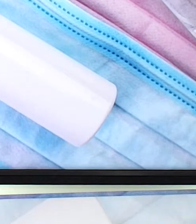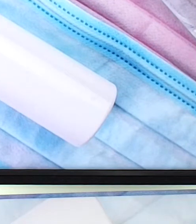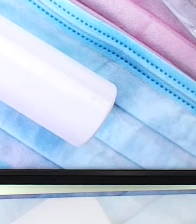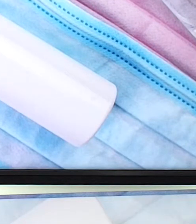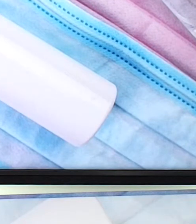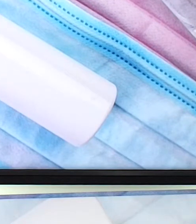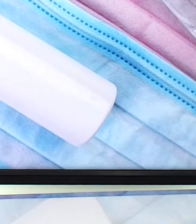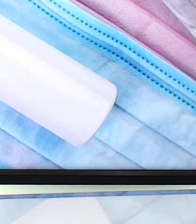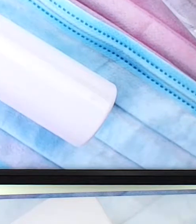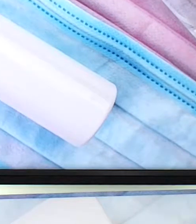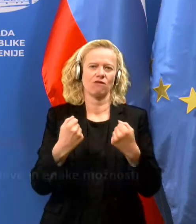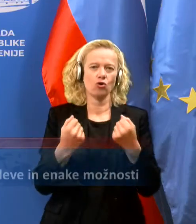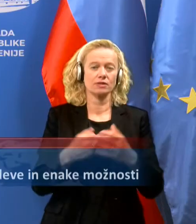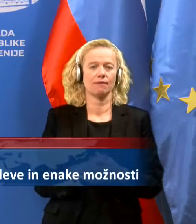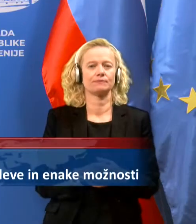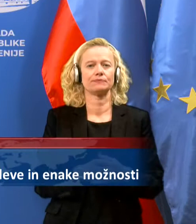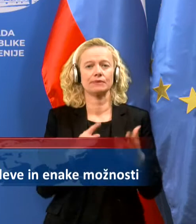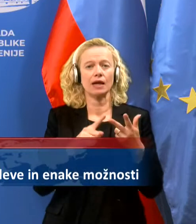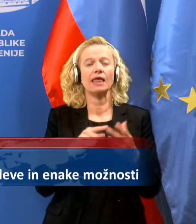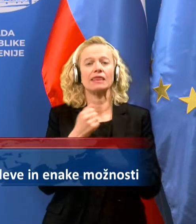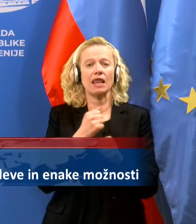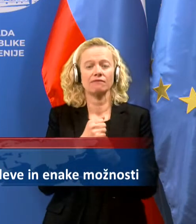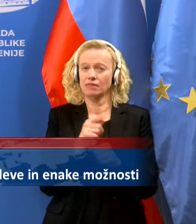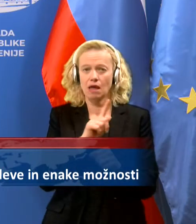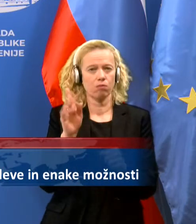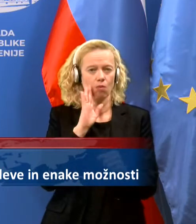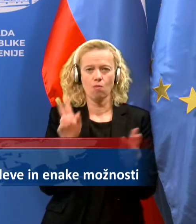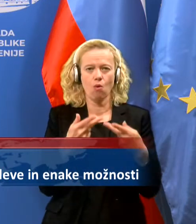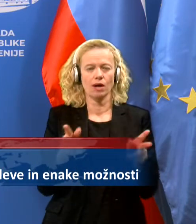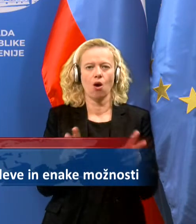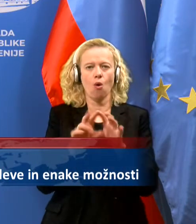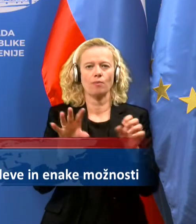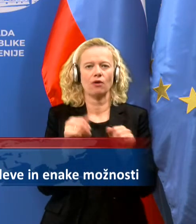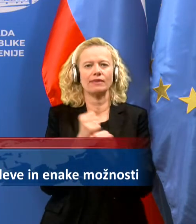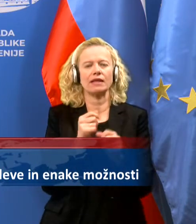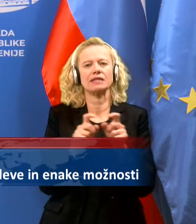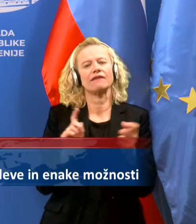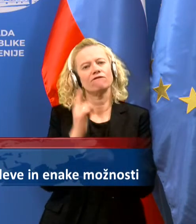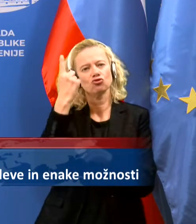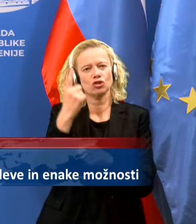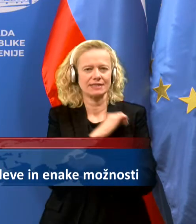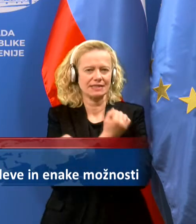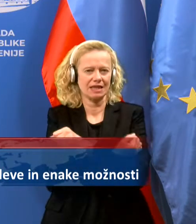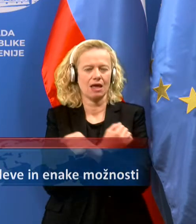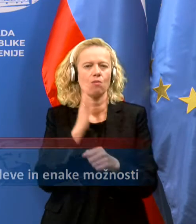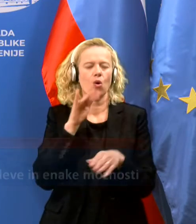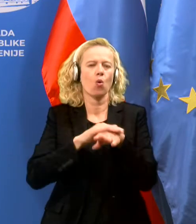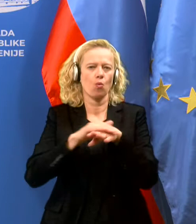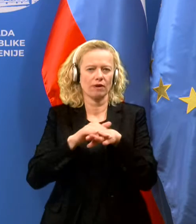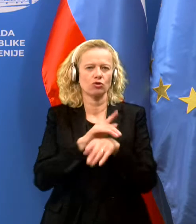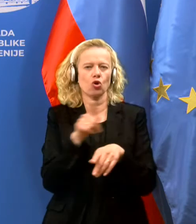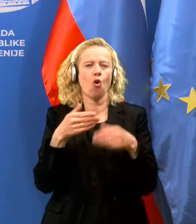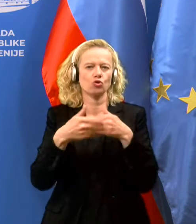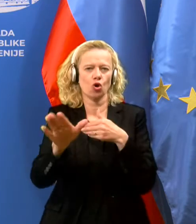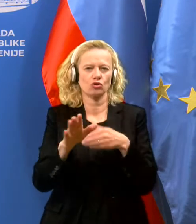delo pa v nadaljevanju. Delavec, ki ne bo mogel opravljati dela zaradi višje sile, bo upravičen do